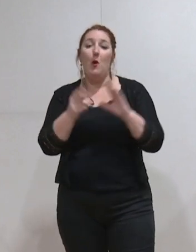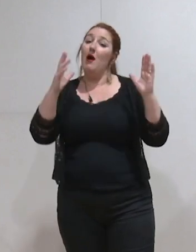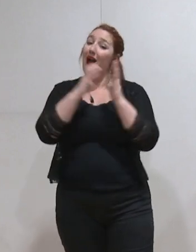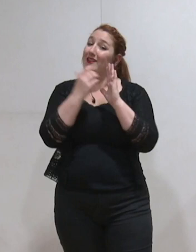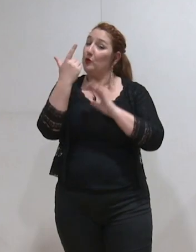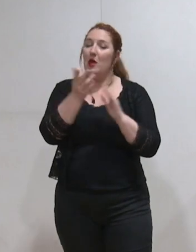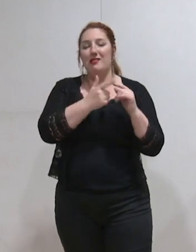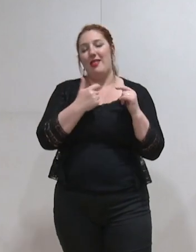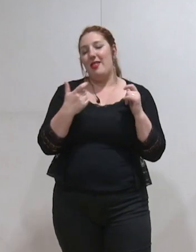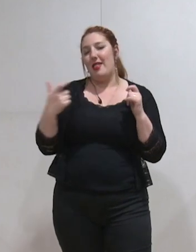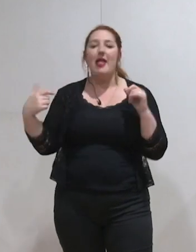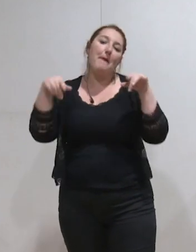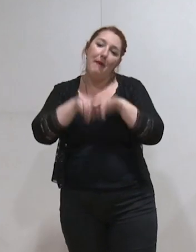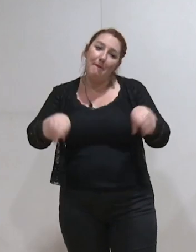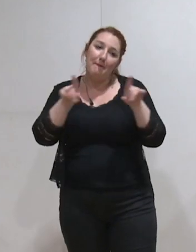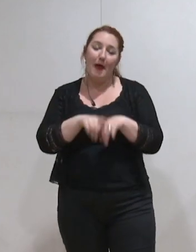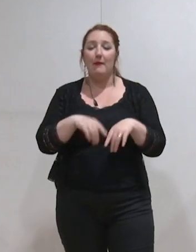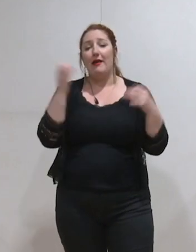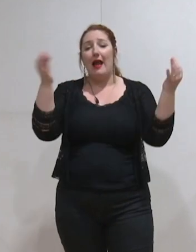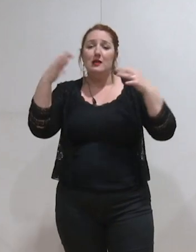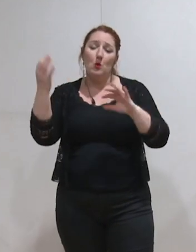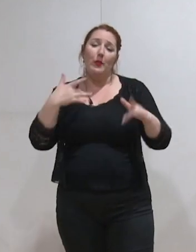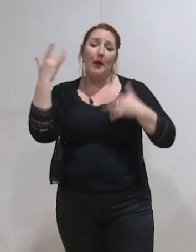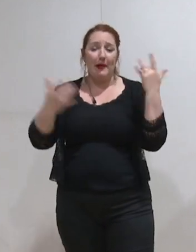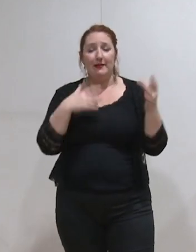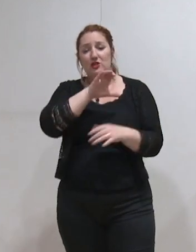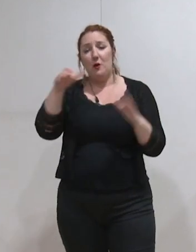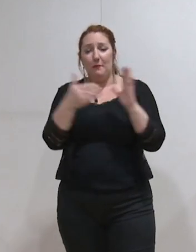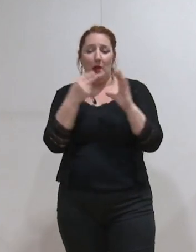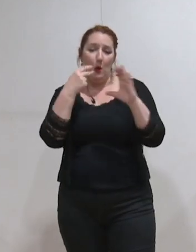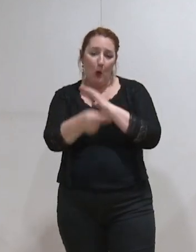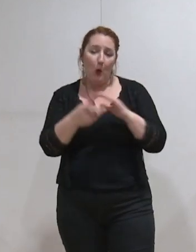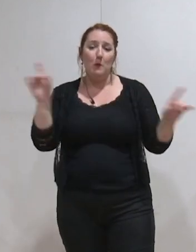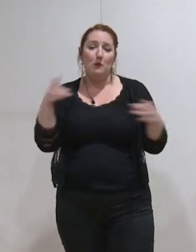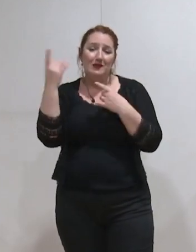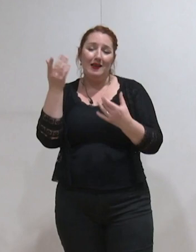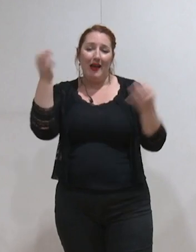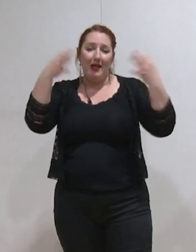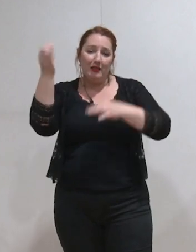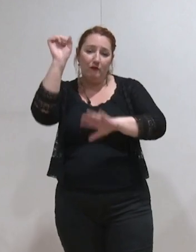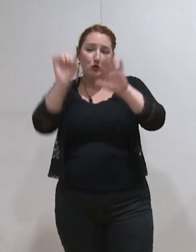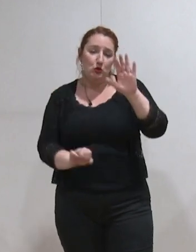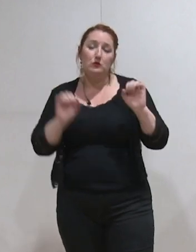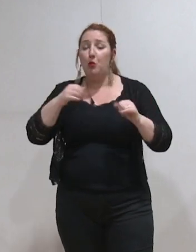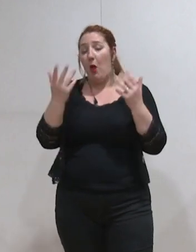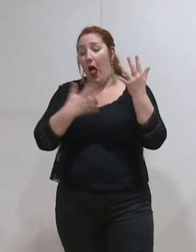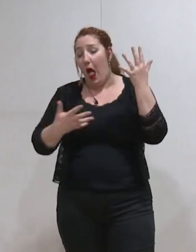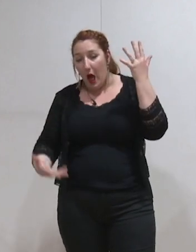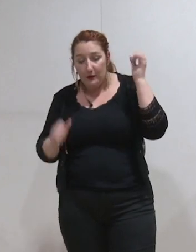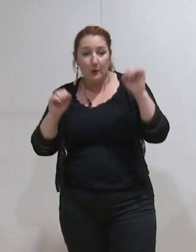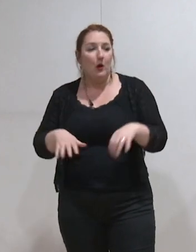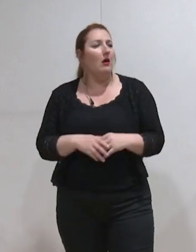été subventionné CR dramatique 100000 € musique créative du Sud je pourrais continuer alors on avait débattu de